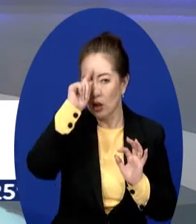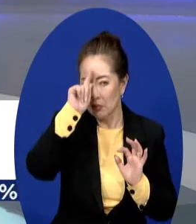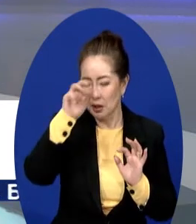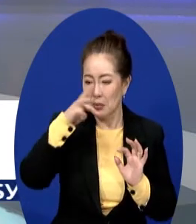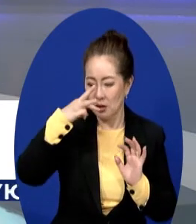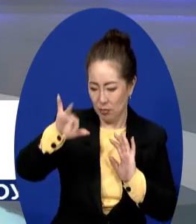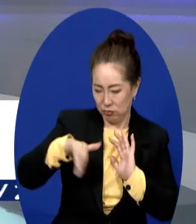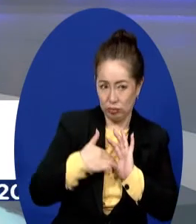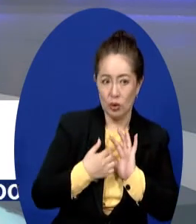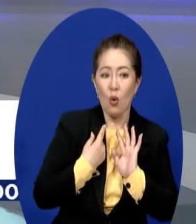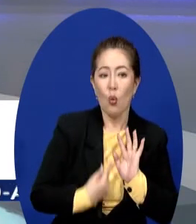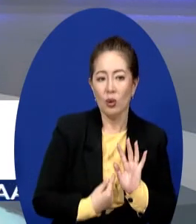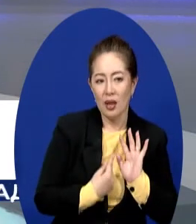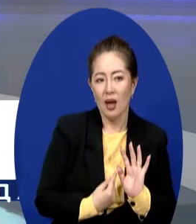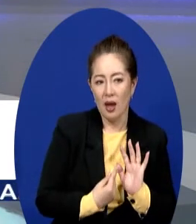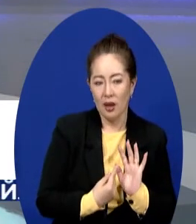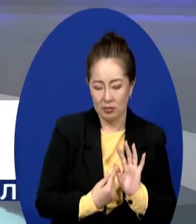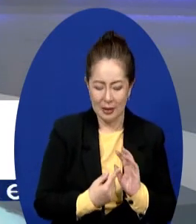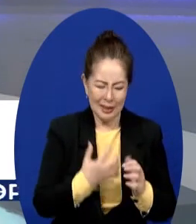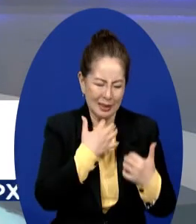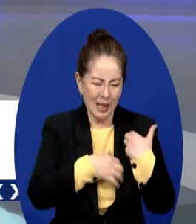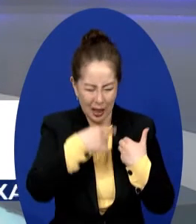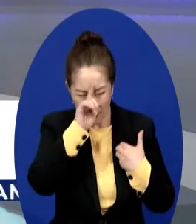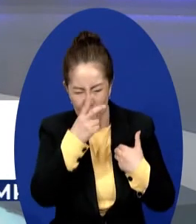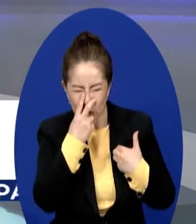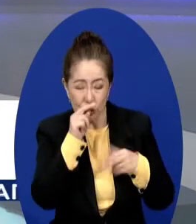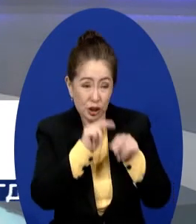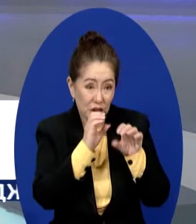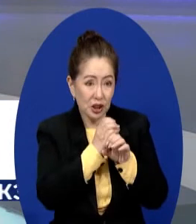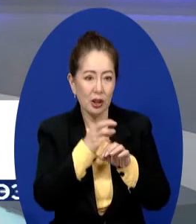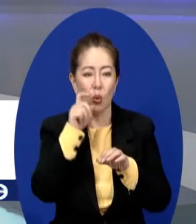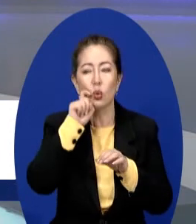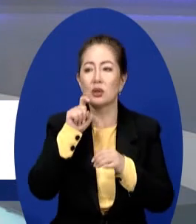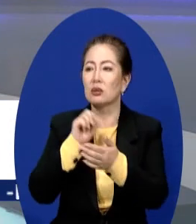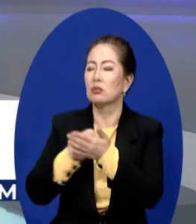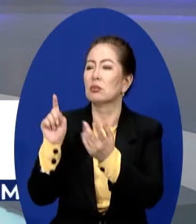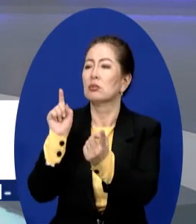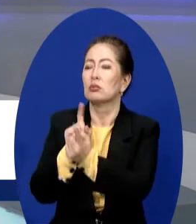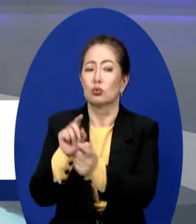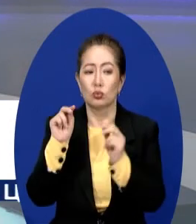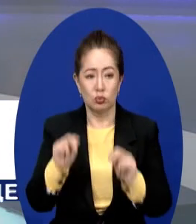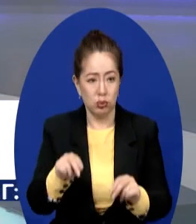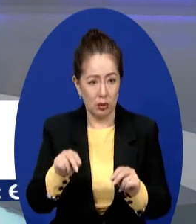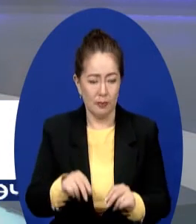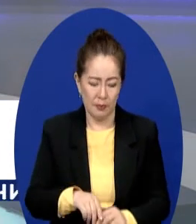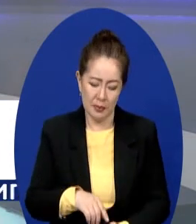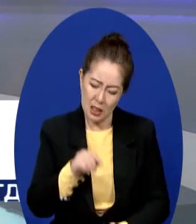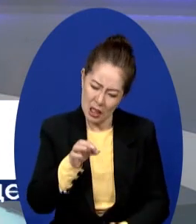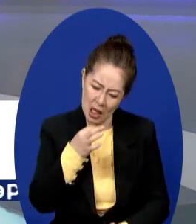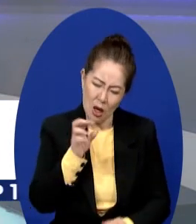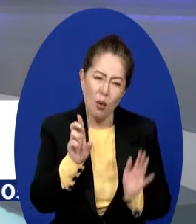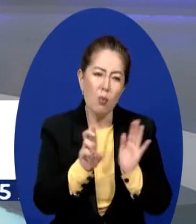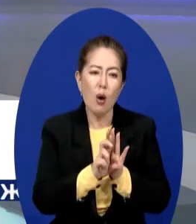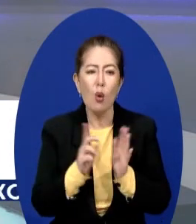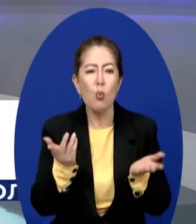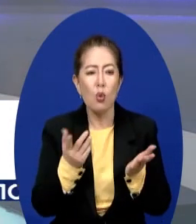гэвэл өрхийн эмнэлгээтэй өөрсдөө хүсэлтэд гаргах боломжтой байна. Урчлан сэргийлэх үзлэг одоо шинжилгээнд хамрагдж байгаа энэ боломж бол одоо